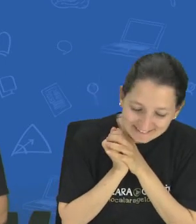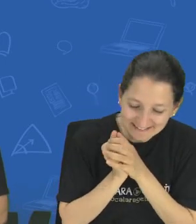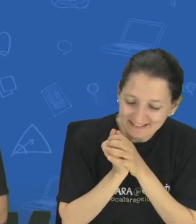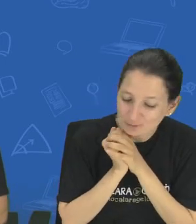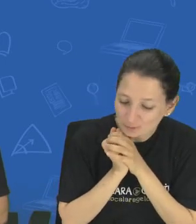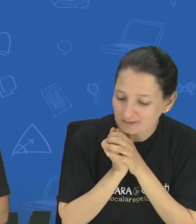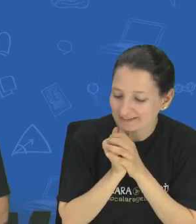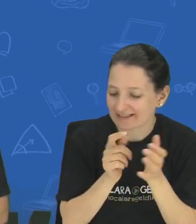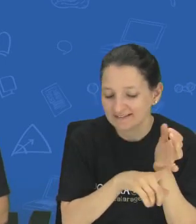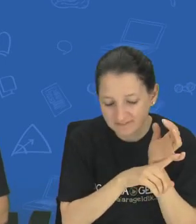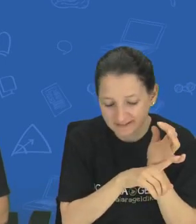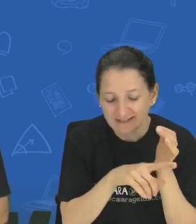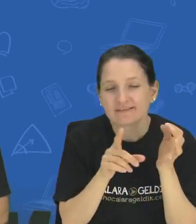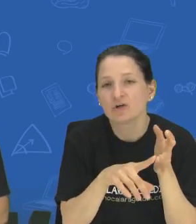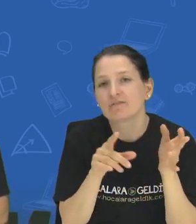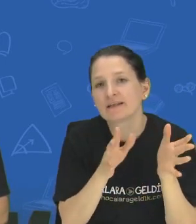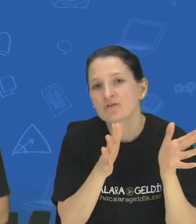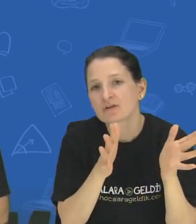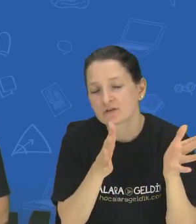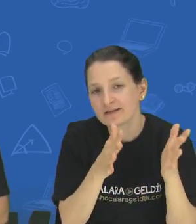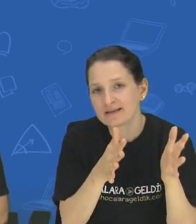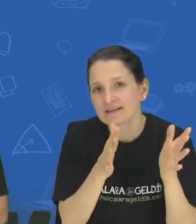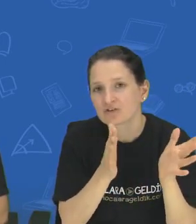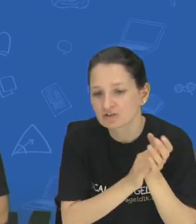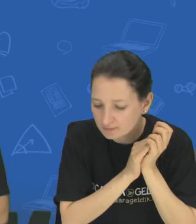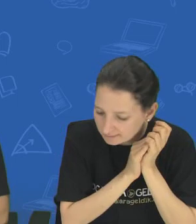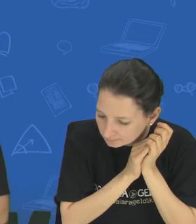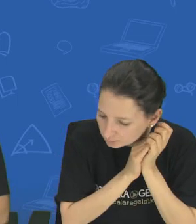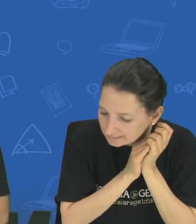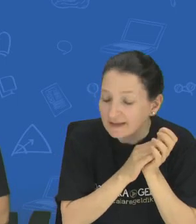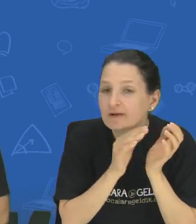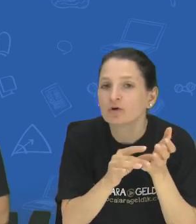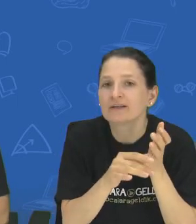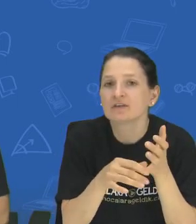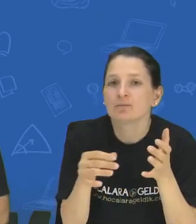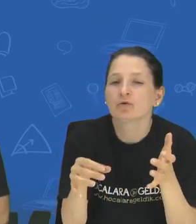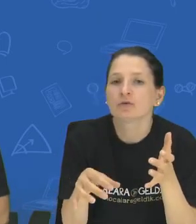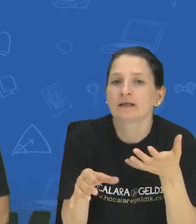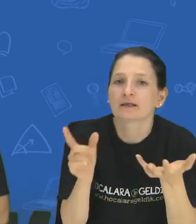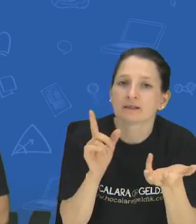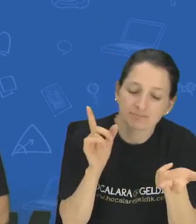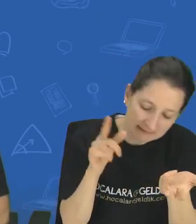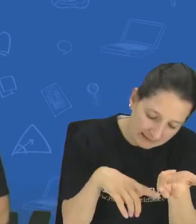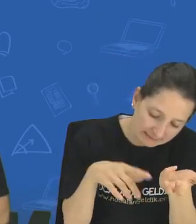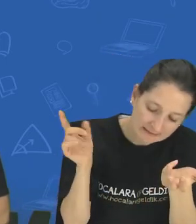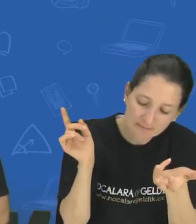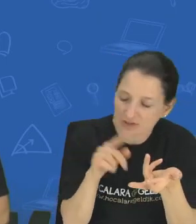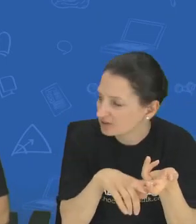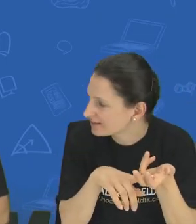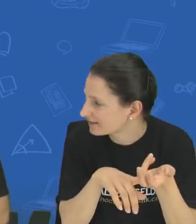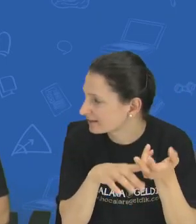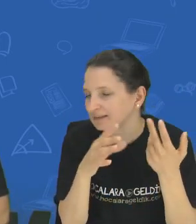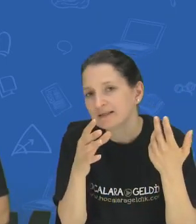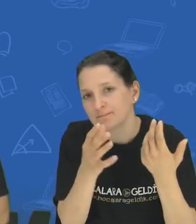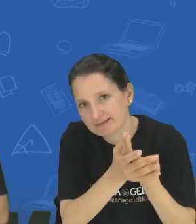Kimya alanında ilgili okullarda eğitim veren, teorik ve deneysel çalışmalarda bulunan ve öğrencileri bu konuyla alakalı bilgilendiren,